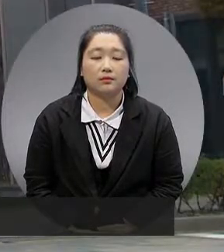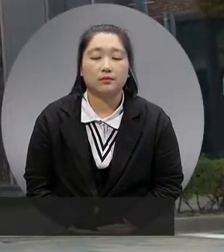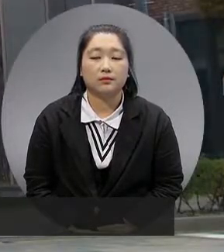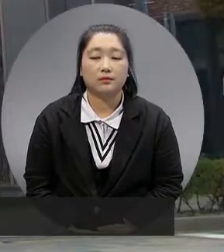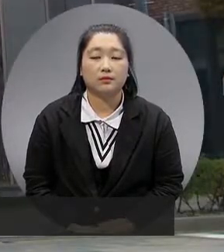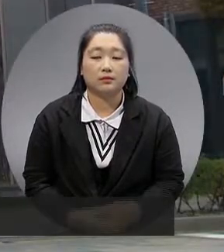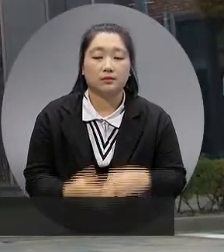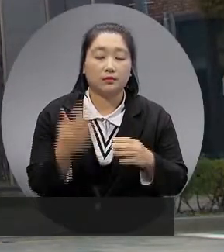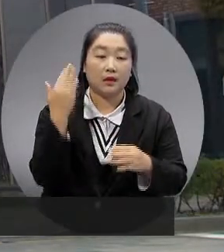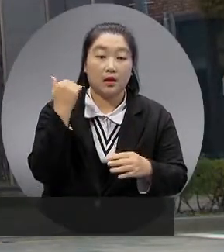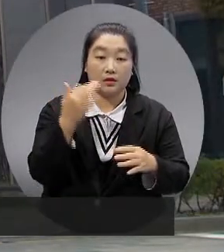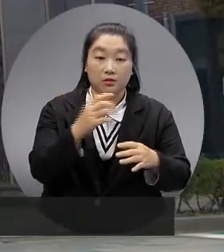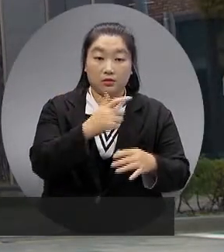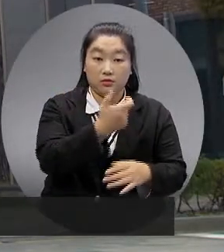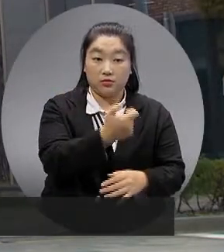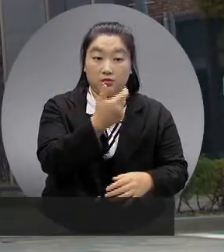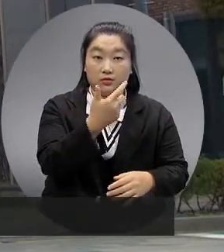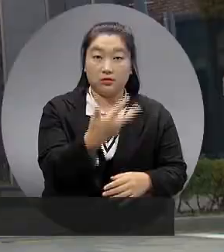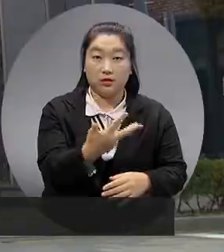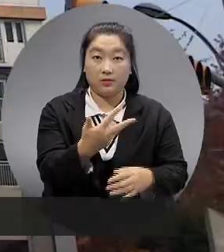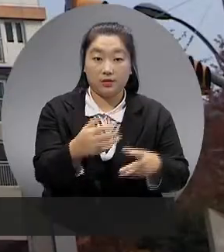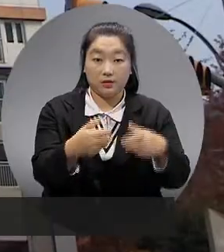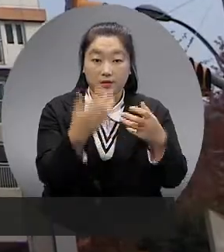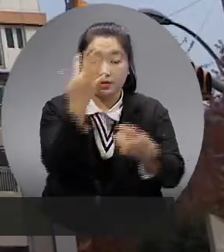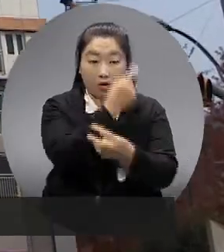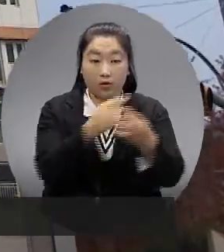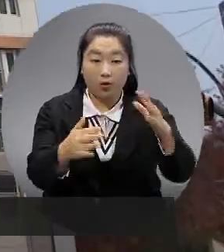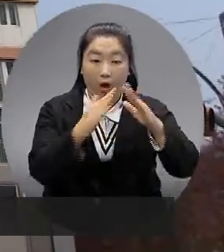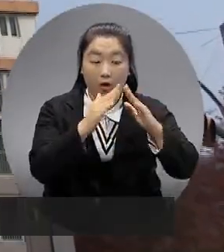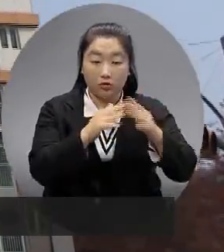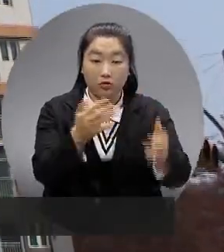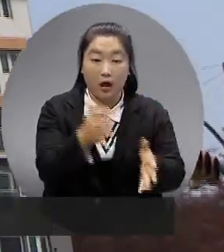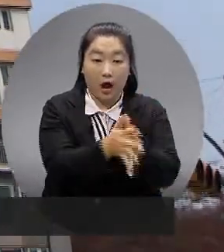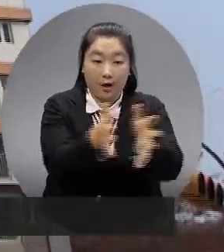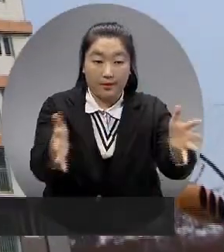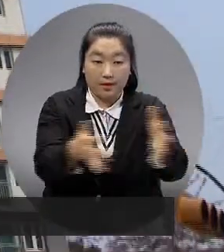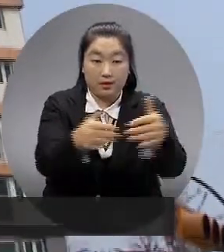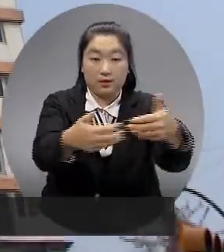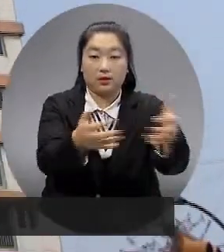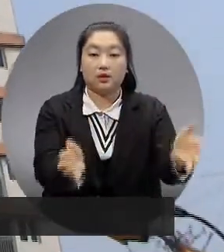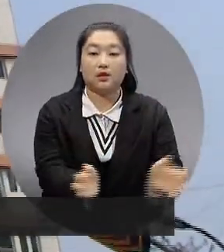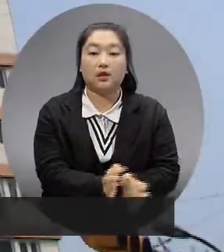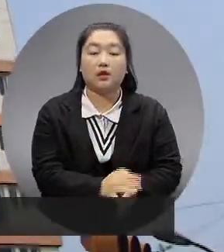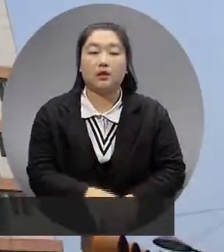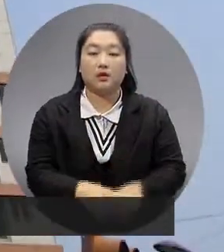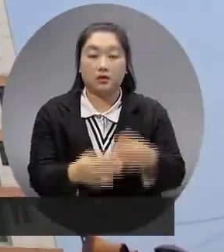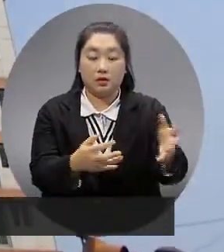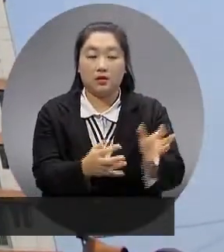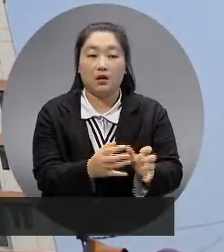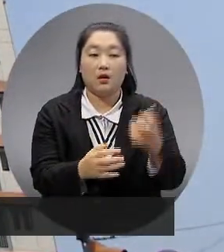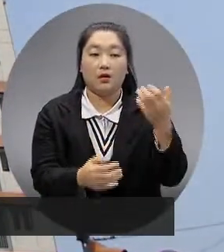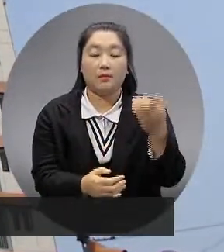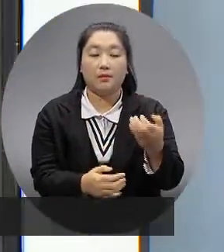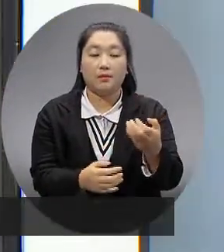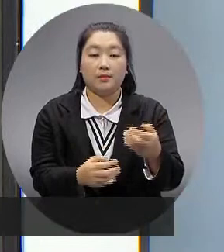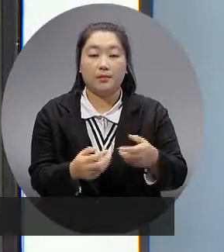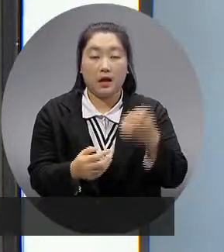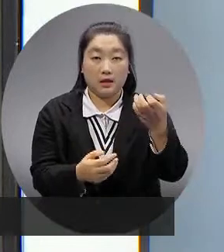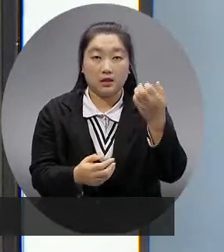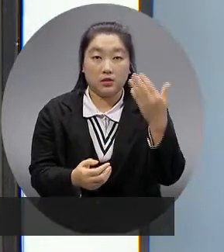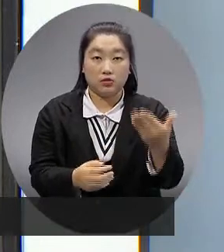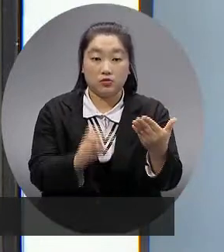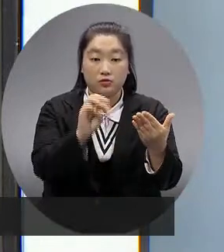789세대로 구성된 청주시 청원구의 한 아파트 단지. 이 단지의 85제곱미터 아파트